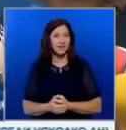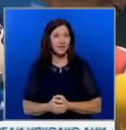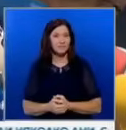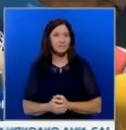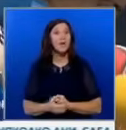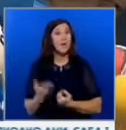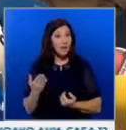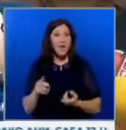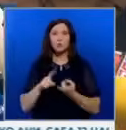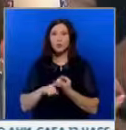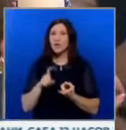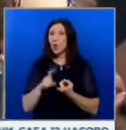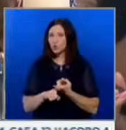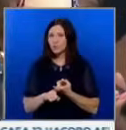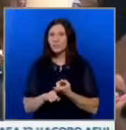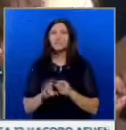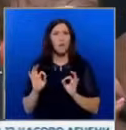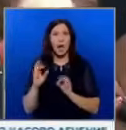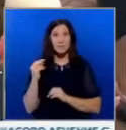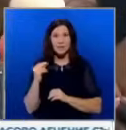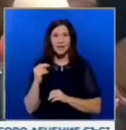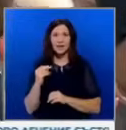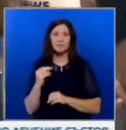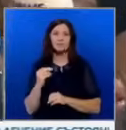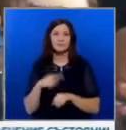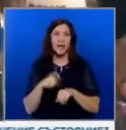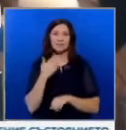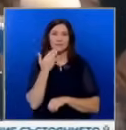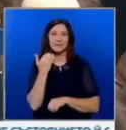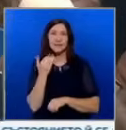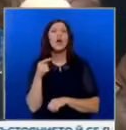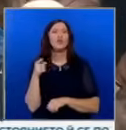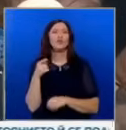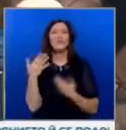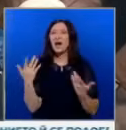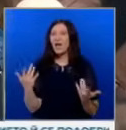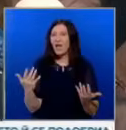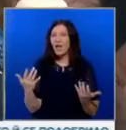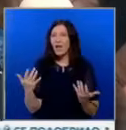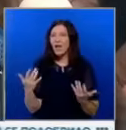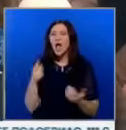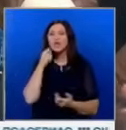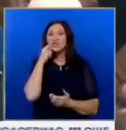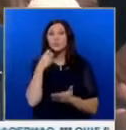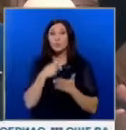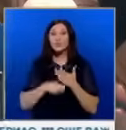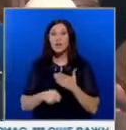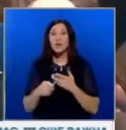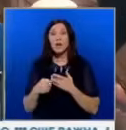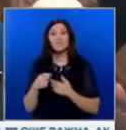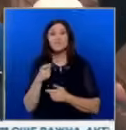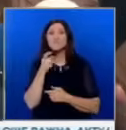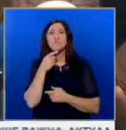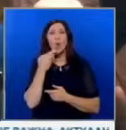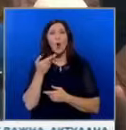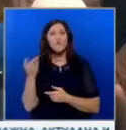Е Костадин Костадинов. Така ли ми е нарекал? Да. Това е живото потвърждение на поговорката